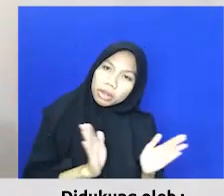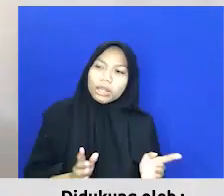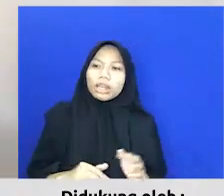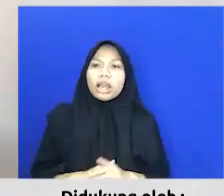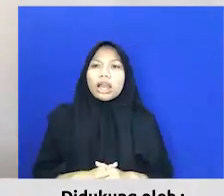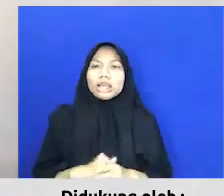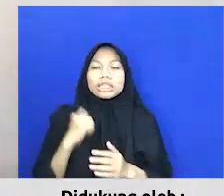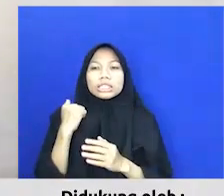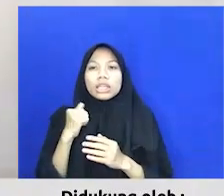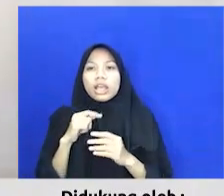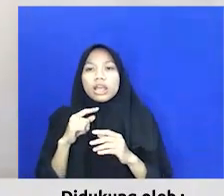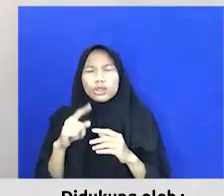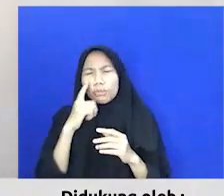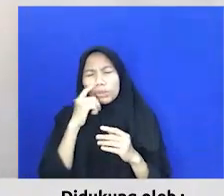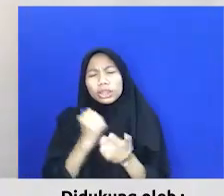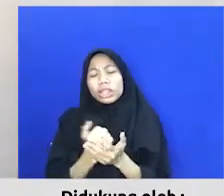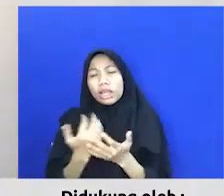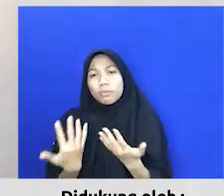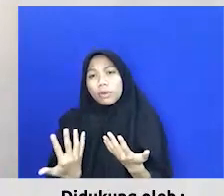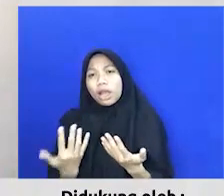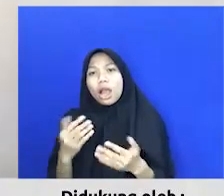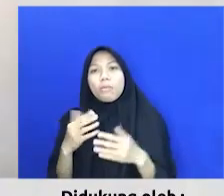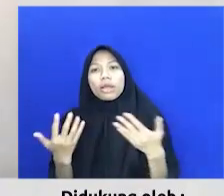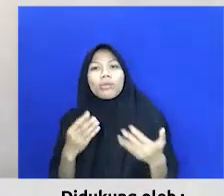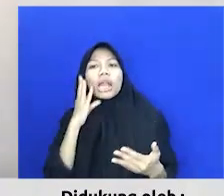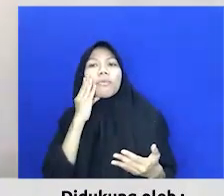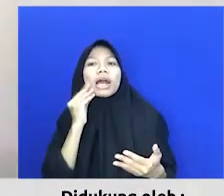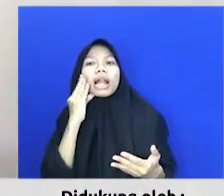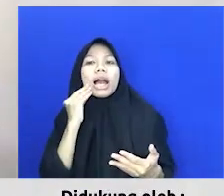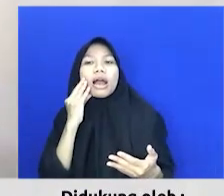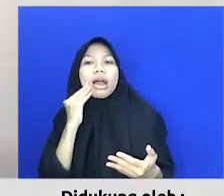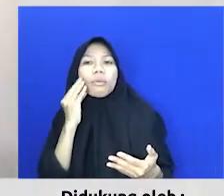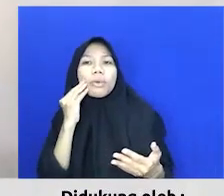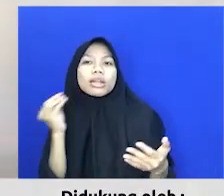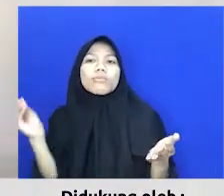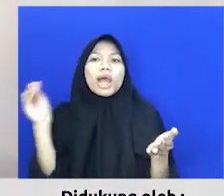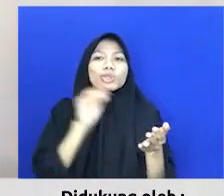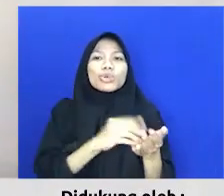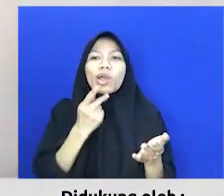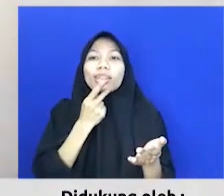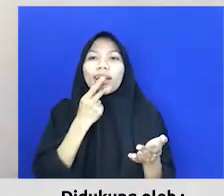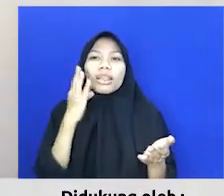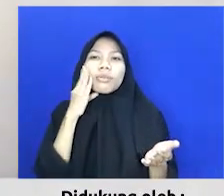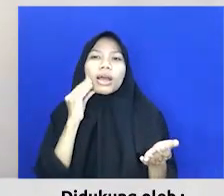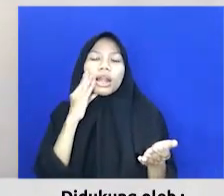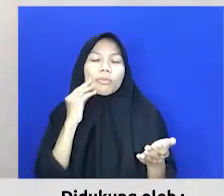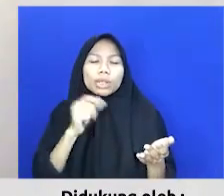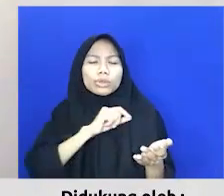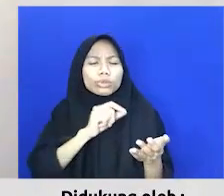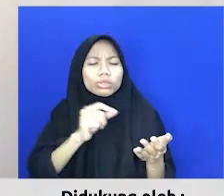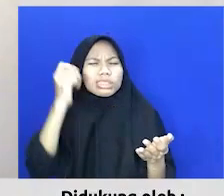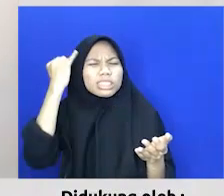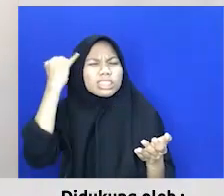Dan ditanya, ini kenapa begini? Apa begini? Kenapa begini ya? Ada apa yang sebetulnya diceritakan? Apakah